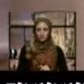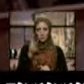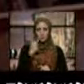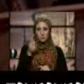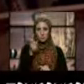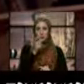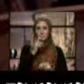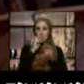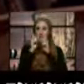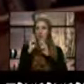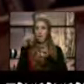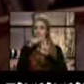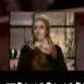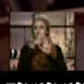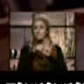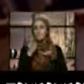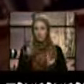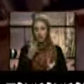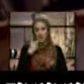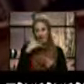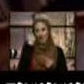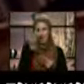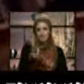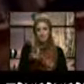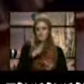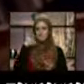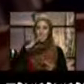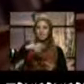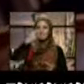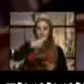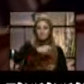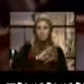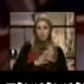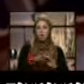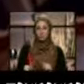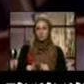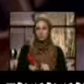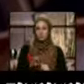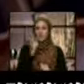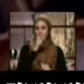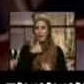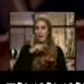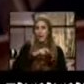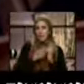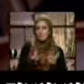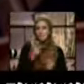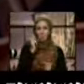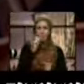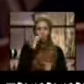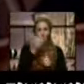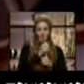كانوا الهاكم التكاثر حتى زرتم المقابر، يقولوا ده احنا كمان قبيلتنا 750 ومات مننا كمان 300،